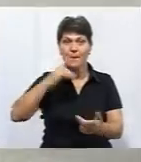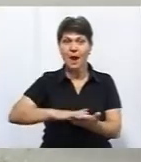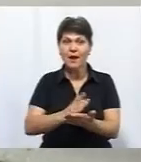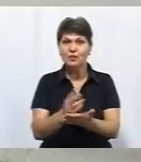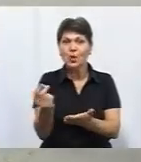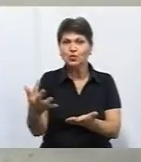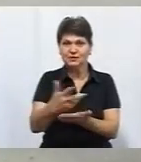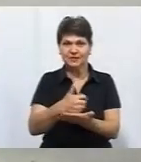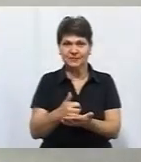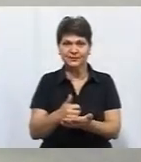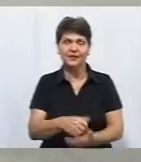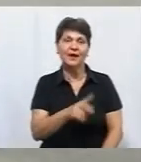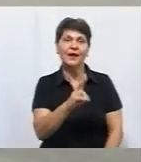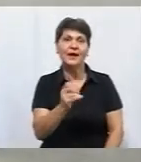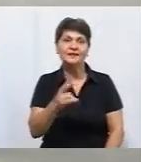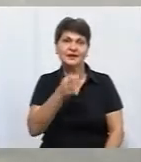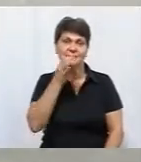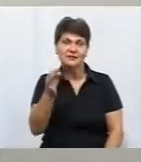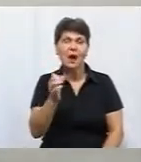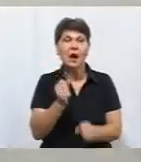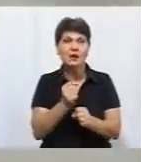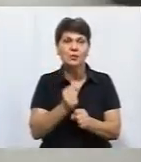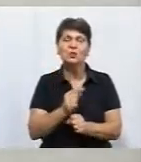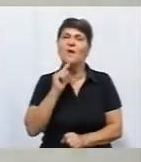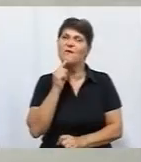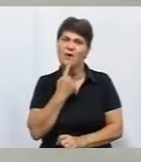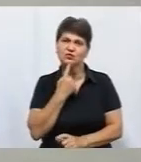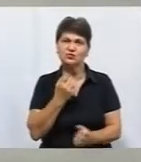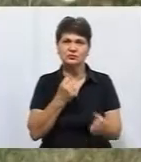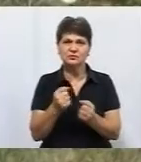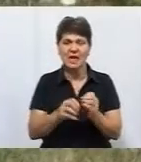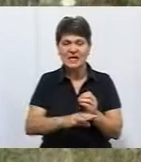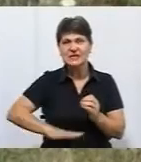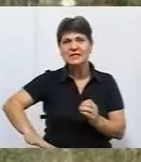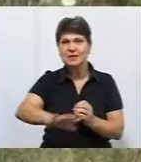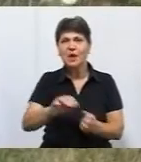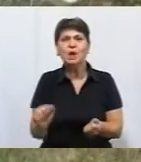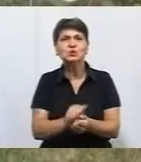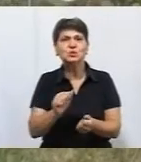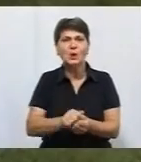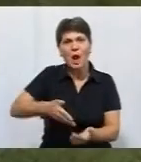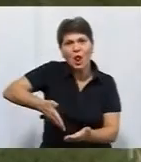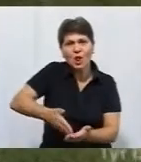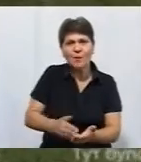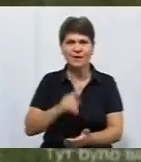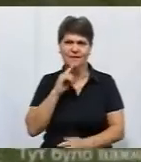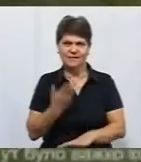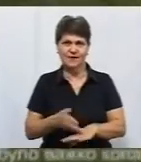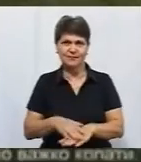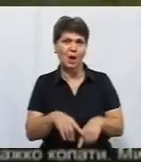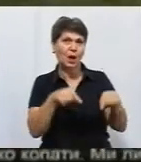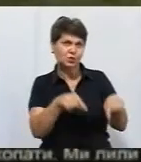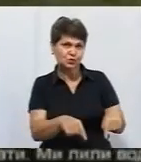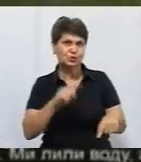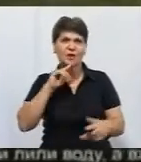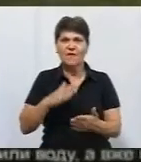кошти. Ксенія каже, впоратися з такою роботою їм було важко. Земля суха, лопата не влазила в землю. Тут тяжело було, звісно,